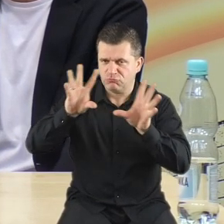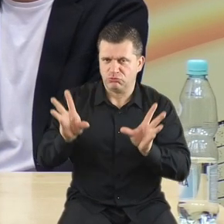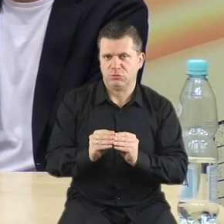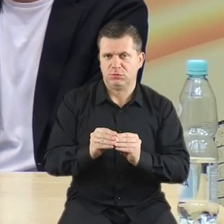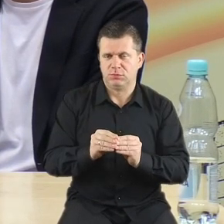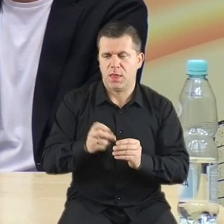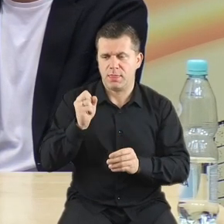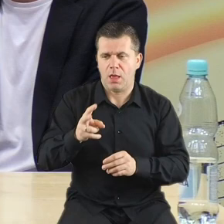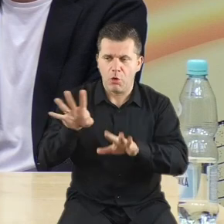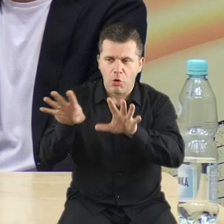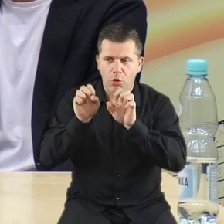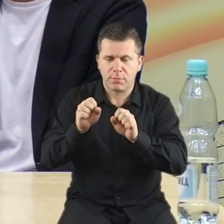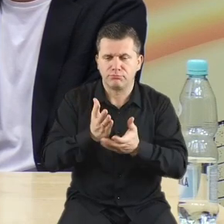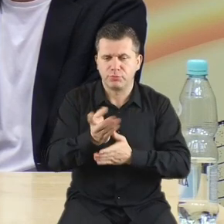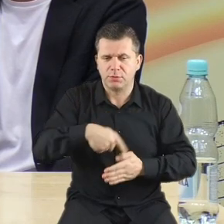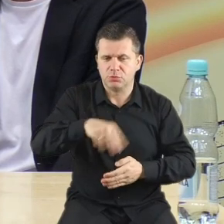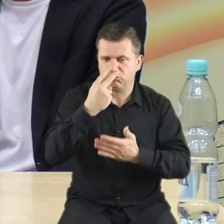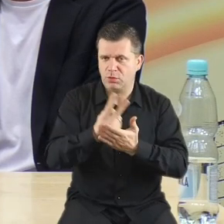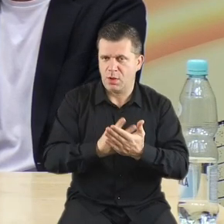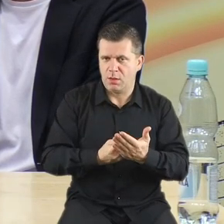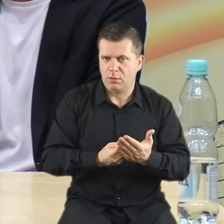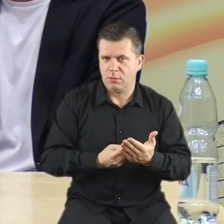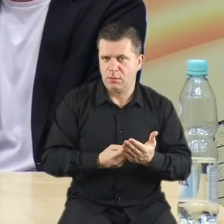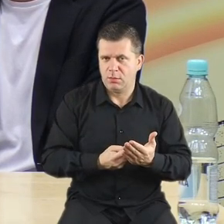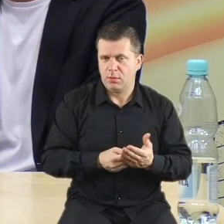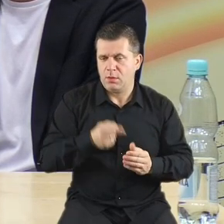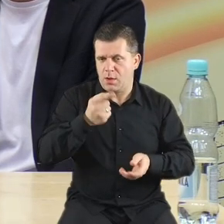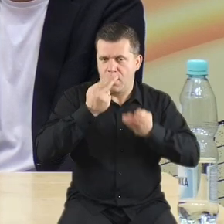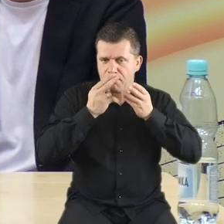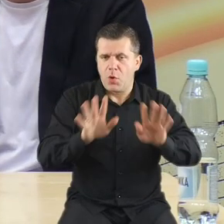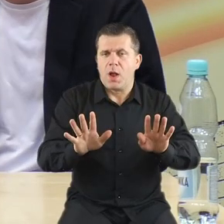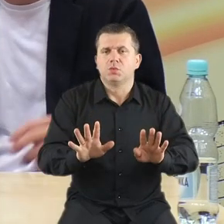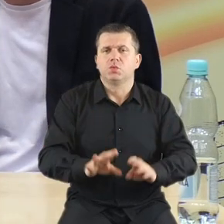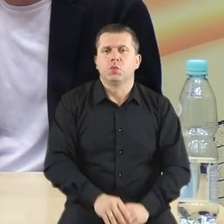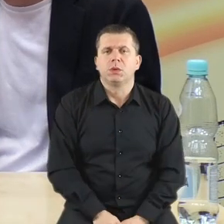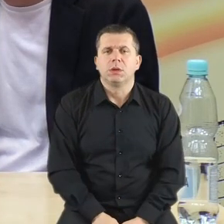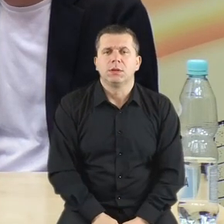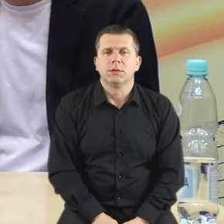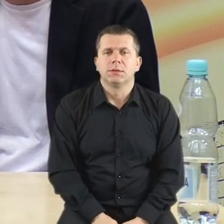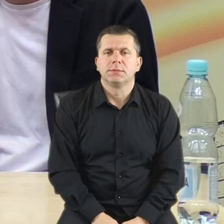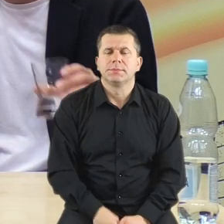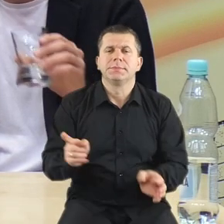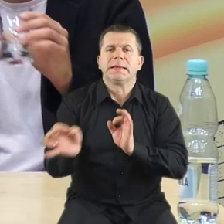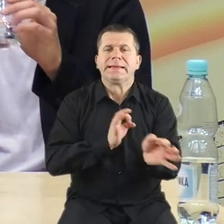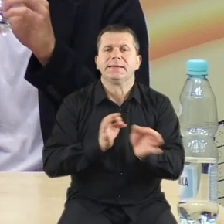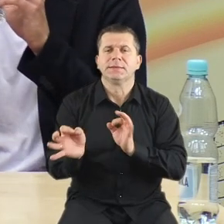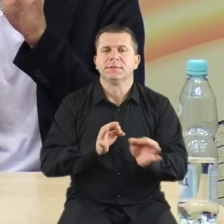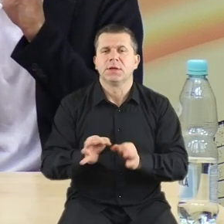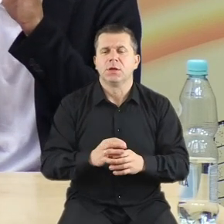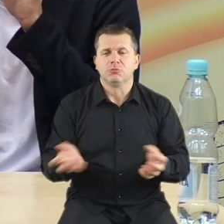odbierani właśnie przez czytelnika. I pokazuje ich pan w momencie takim historii ich